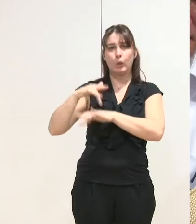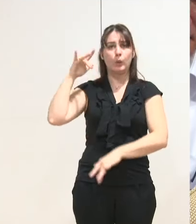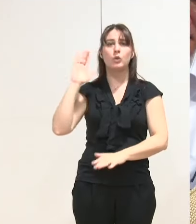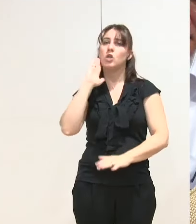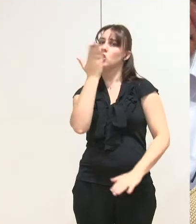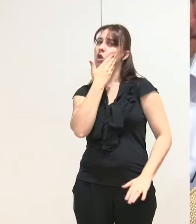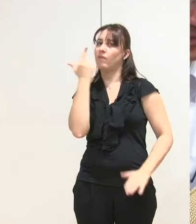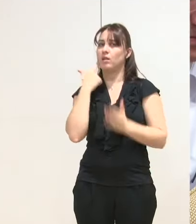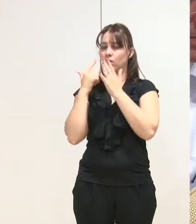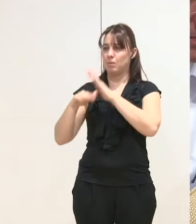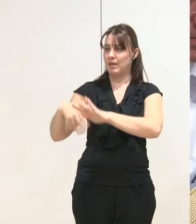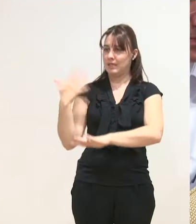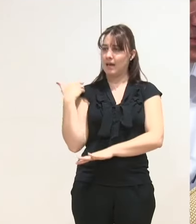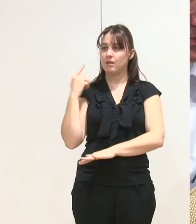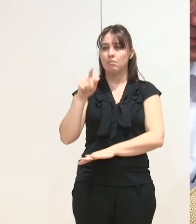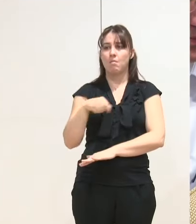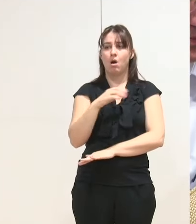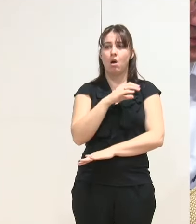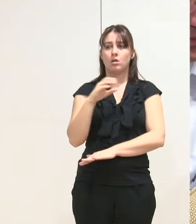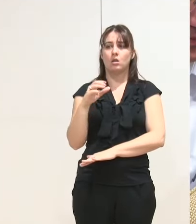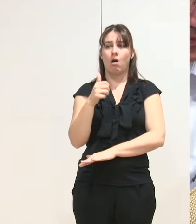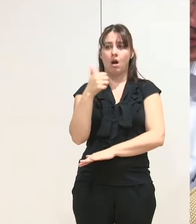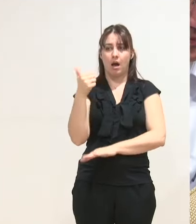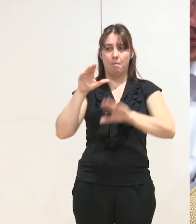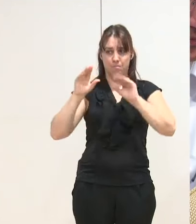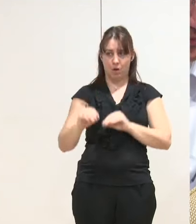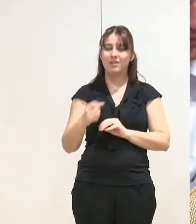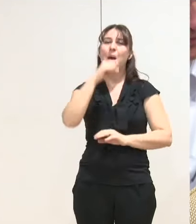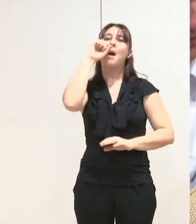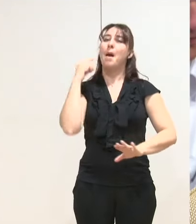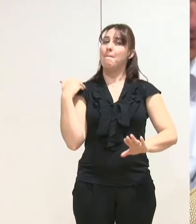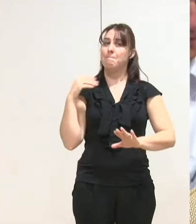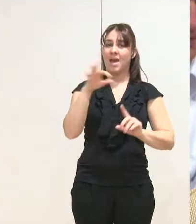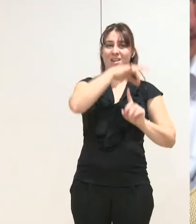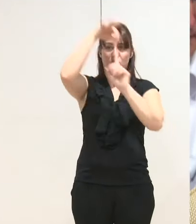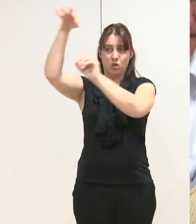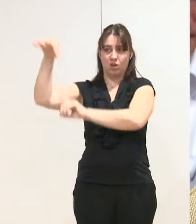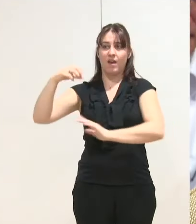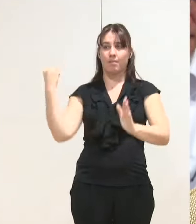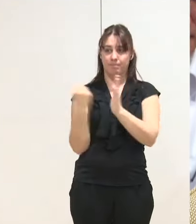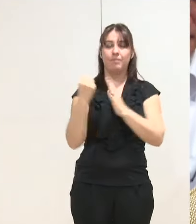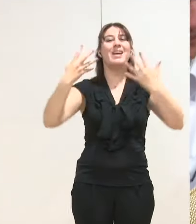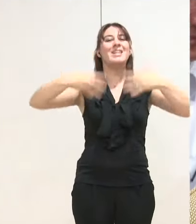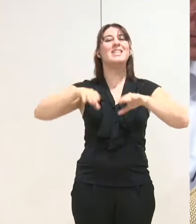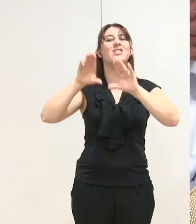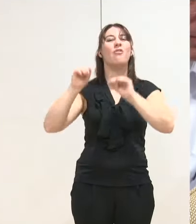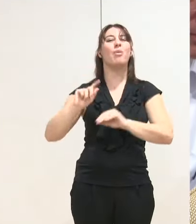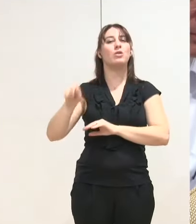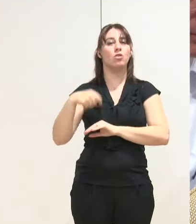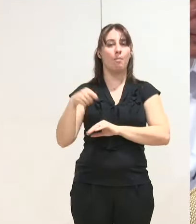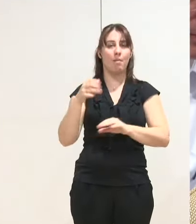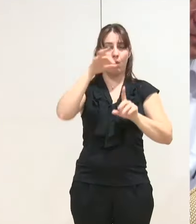concernait 101 postes les transferts du mois de mai qui ont acté le transfert de 19 postes et la